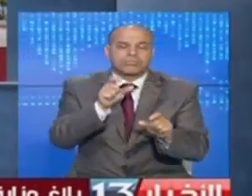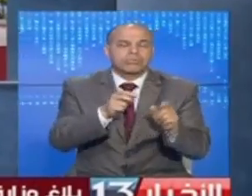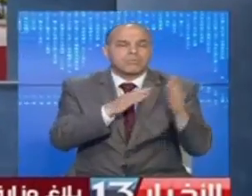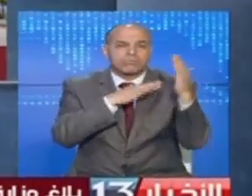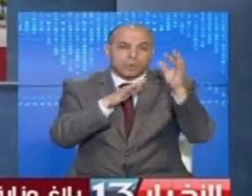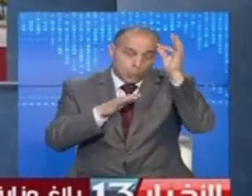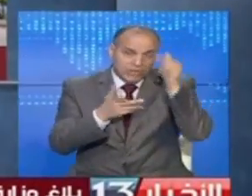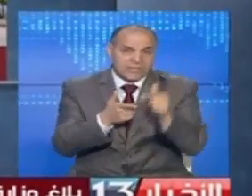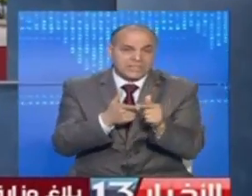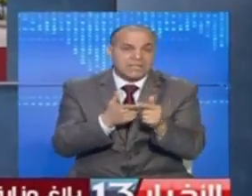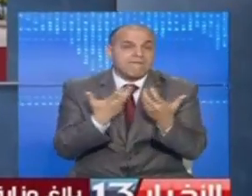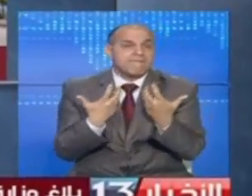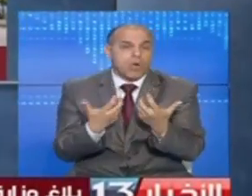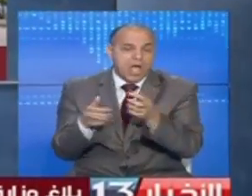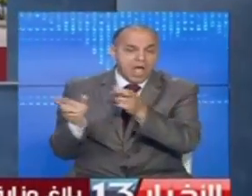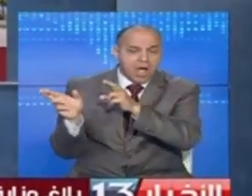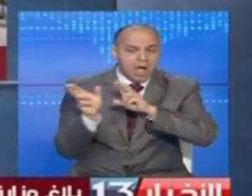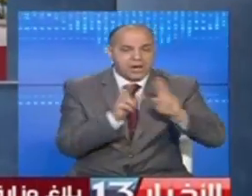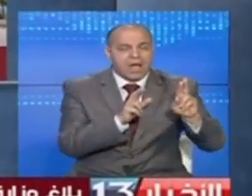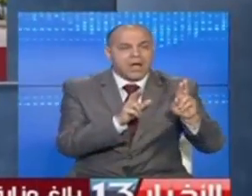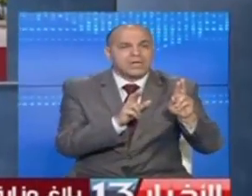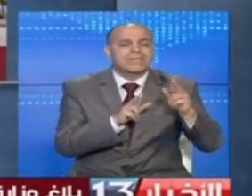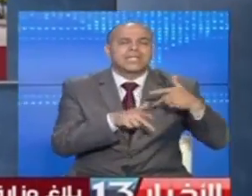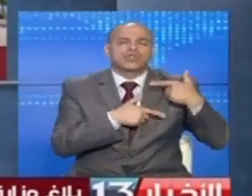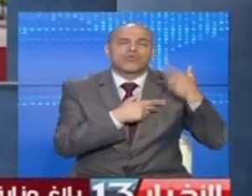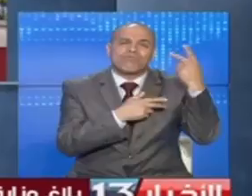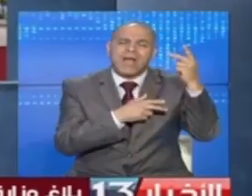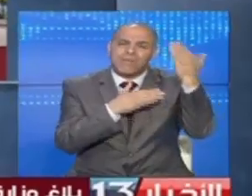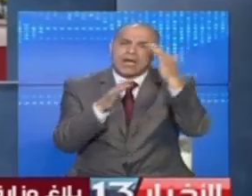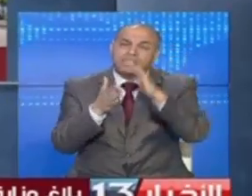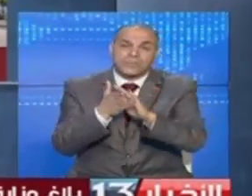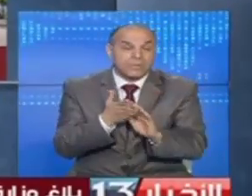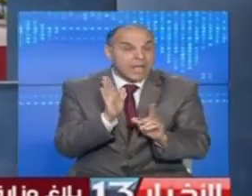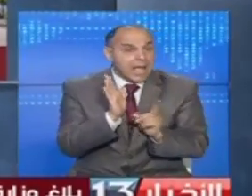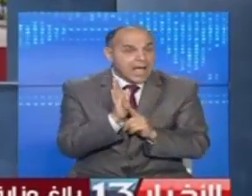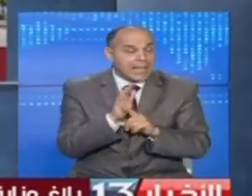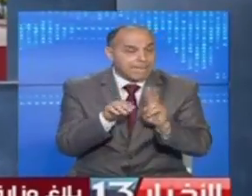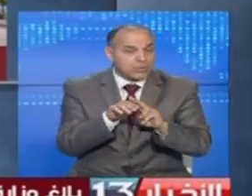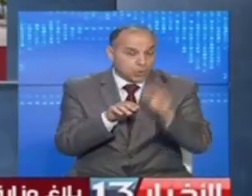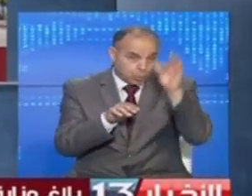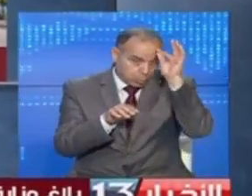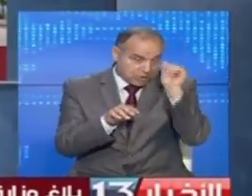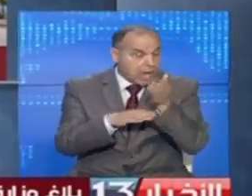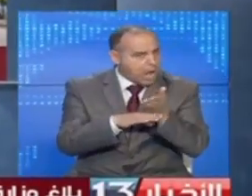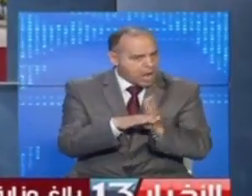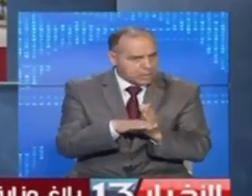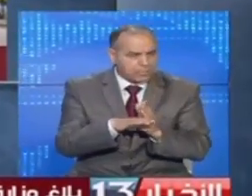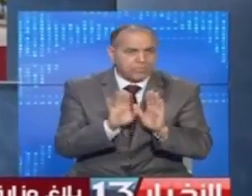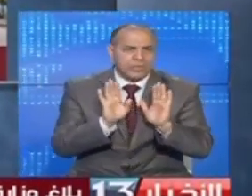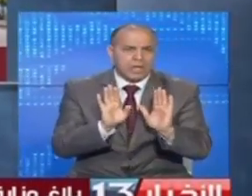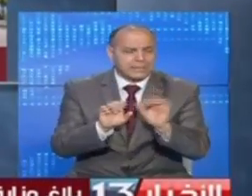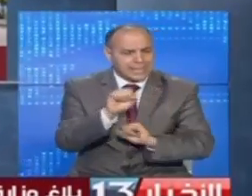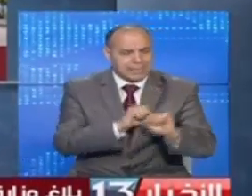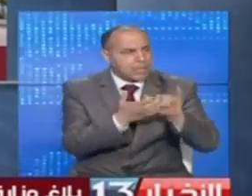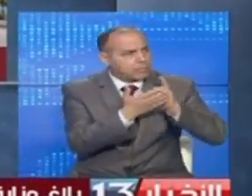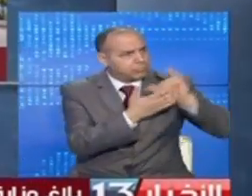المهاجرين التونسيين الراغبين في العودة إلى بلدان الإقامة، مؤكدا أن السلطات التونسية مستعدة